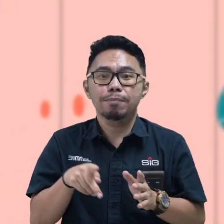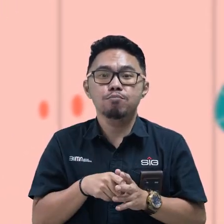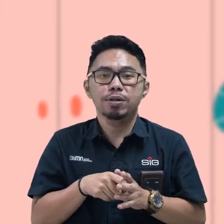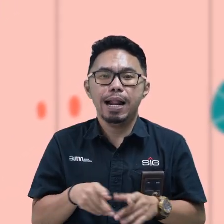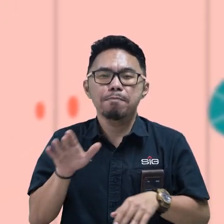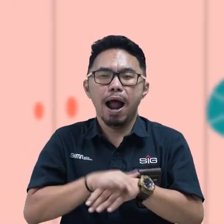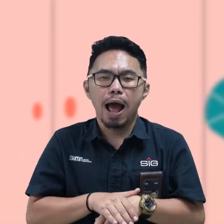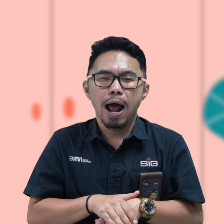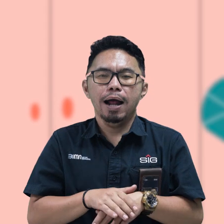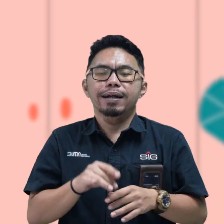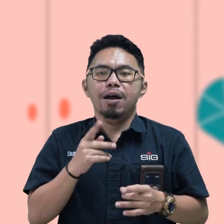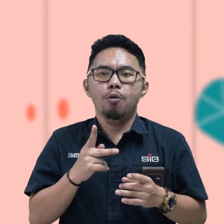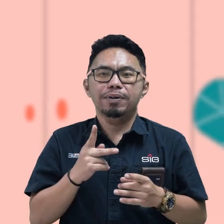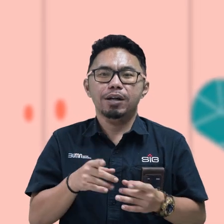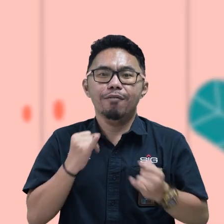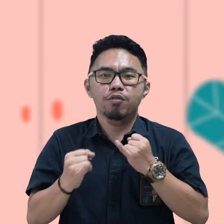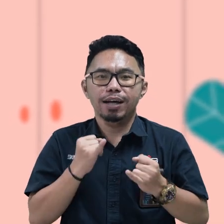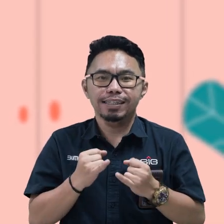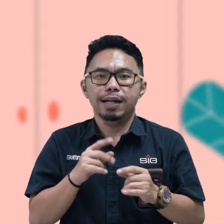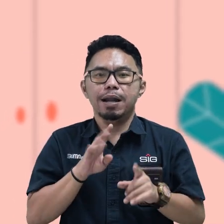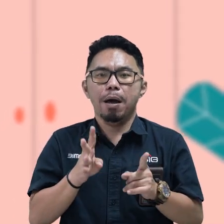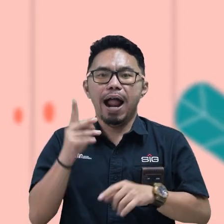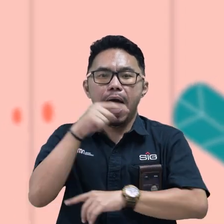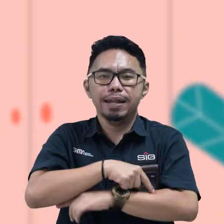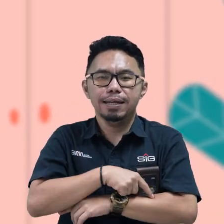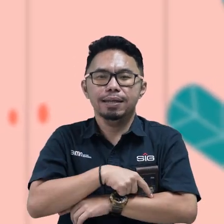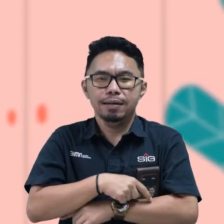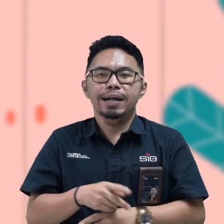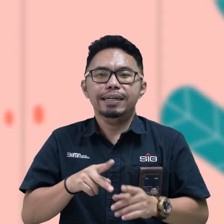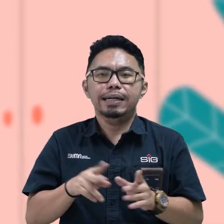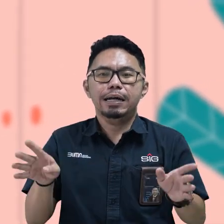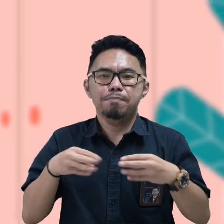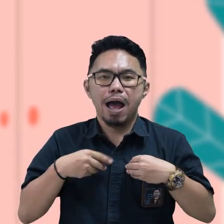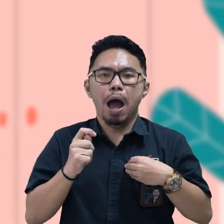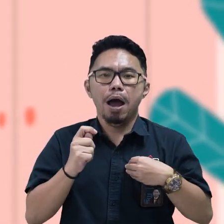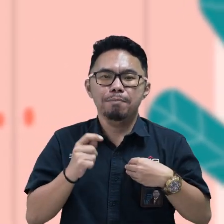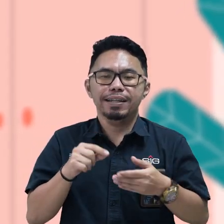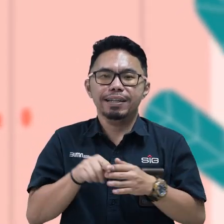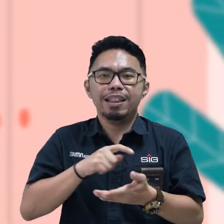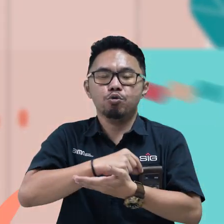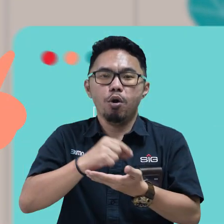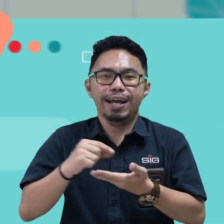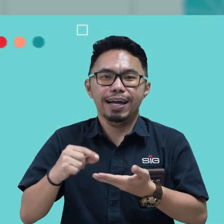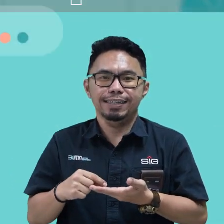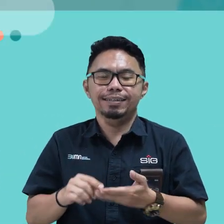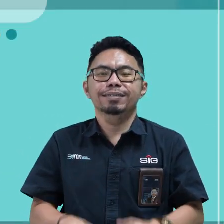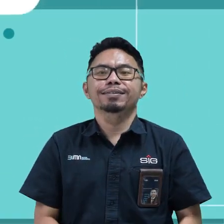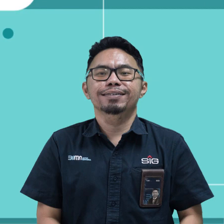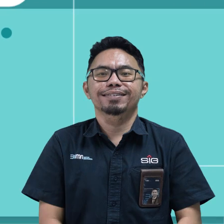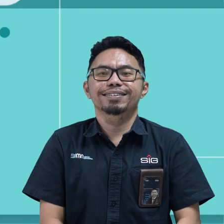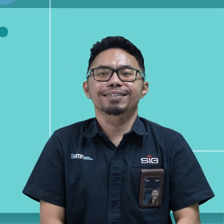informasi publik kepada Komisi Informasi maksimal 14 hari kerja sejak diterimanya tanggapan tertulis.